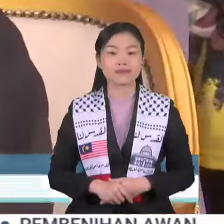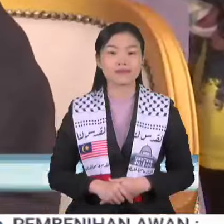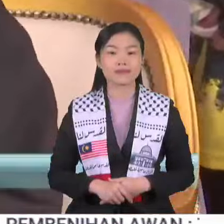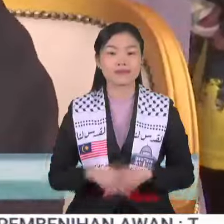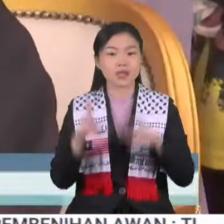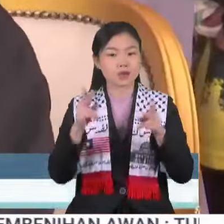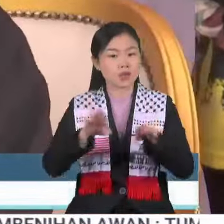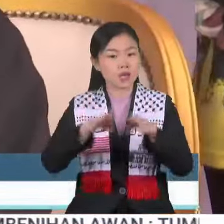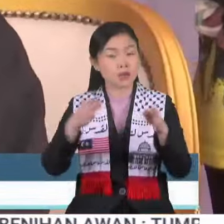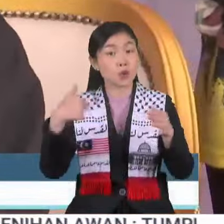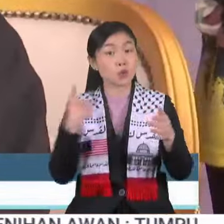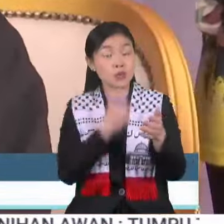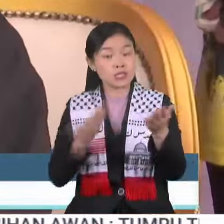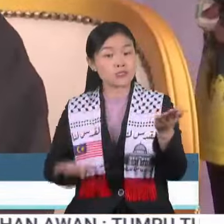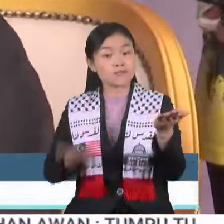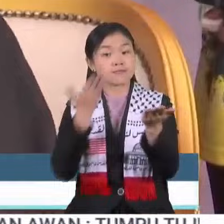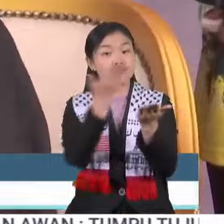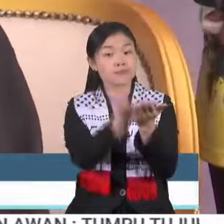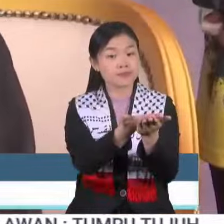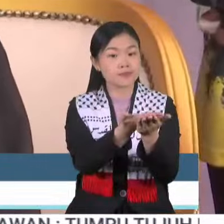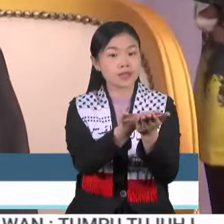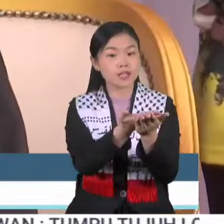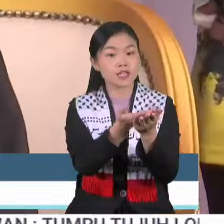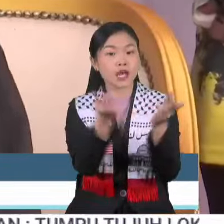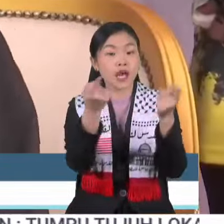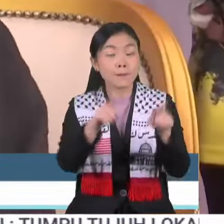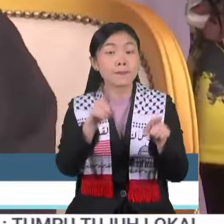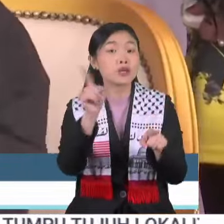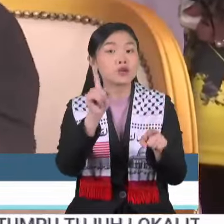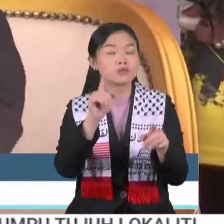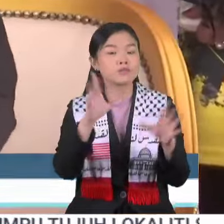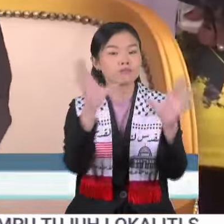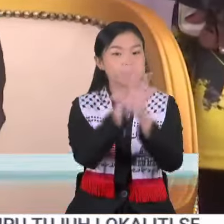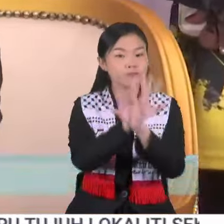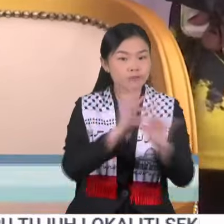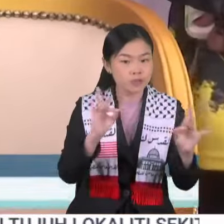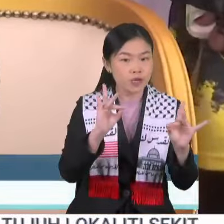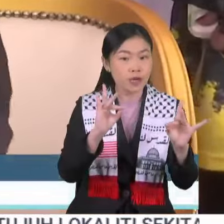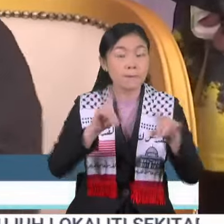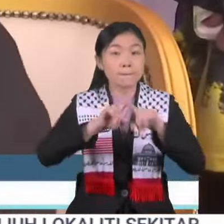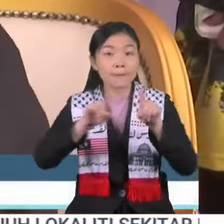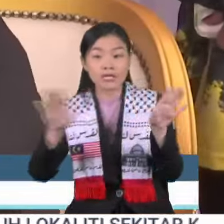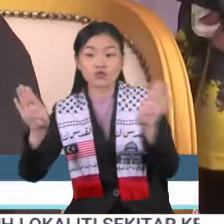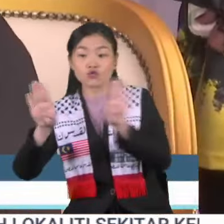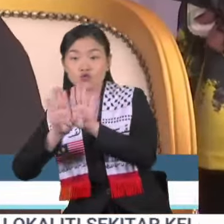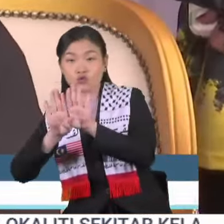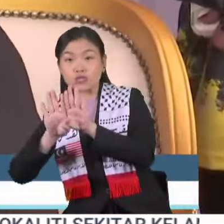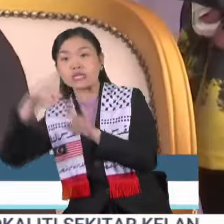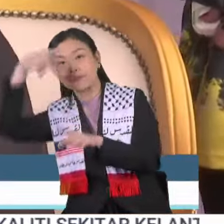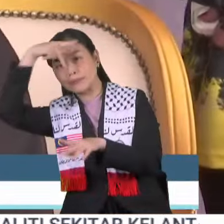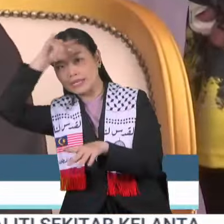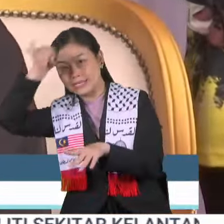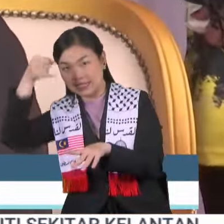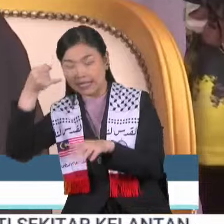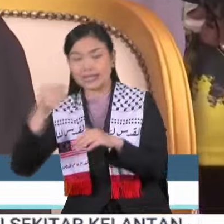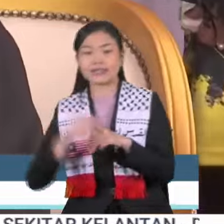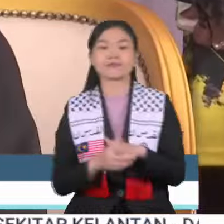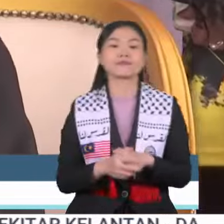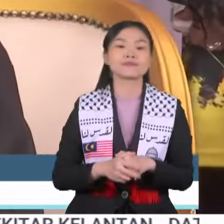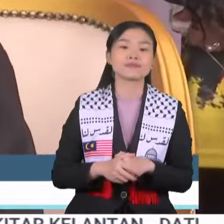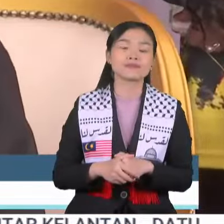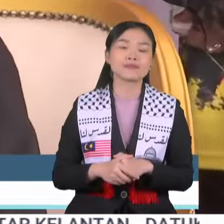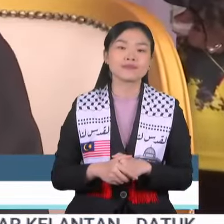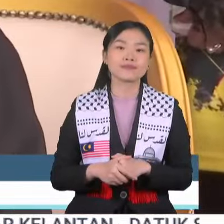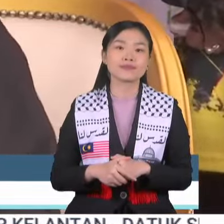Resmiannya kita cadangkan untuk diadakan di Sarawak dan penutupannya di Semenanjung di Putrajaya,